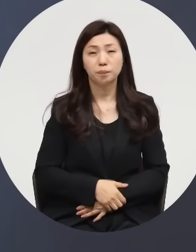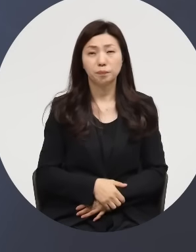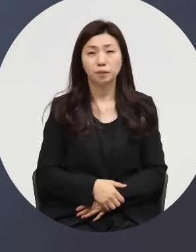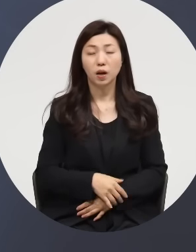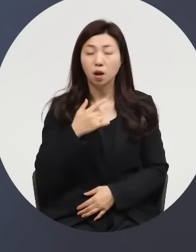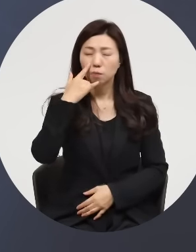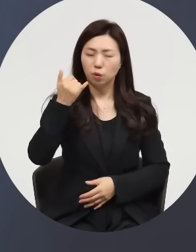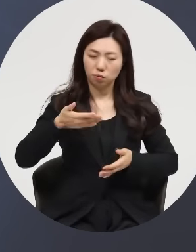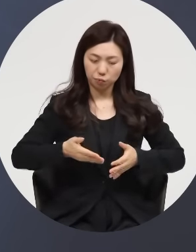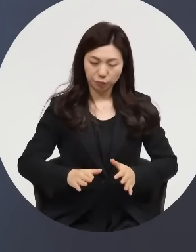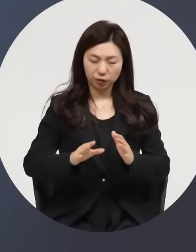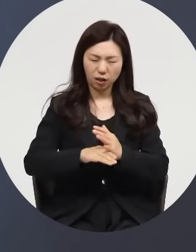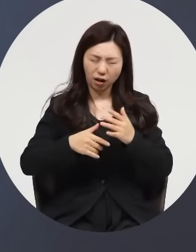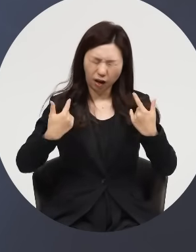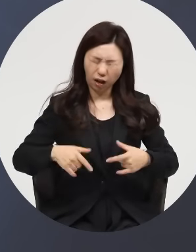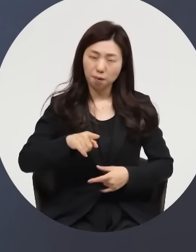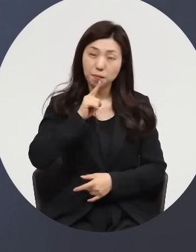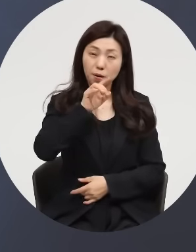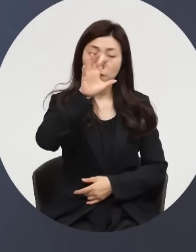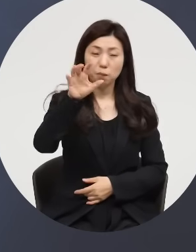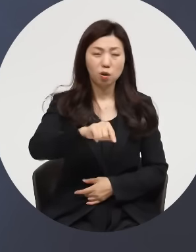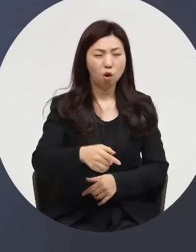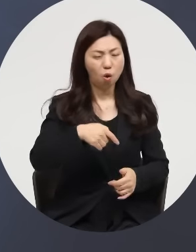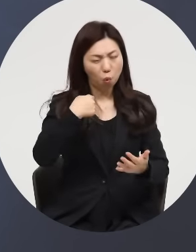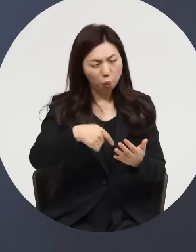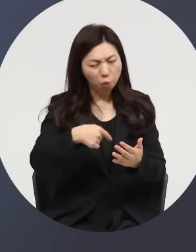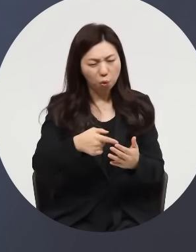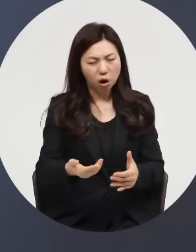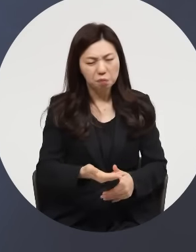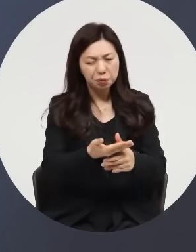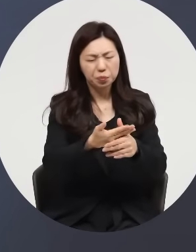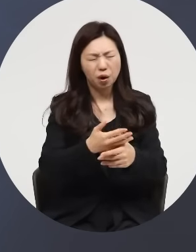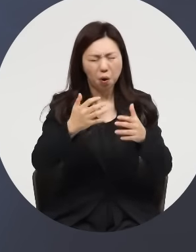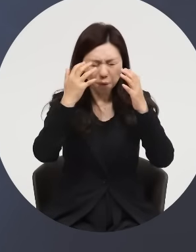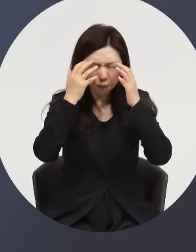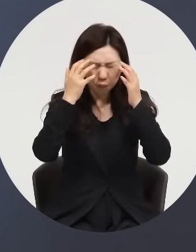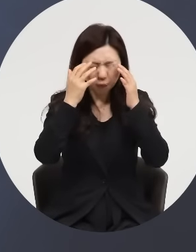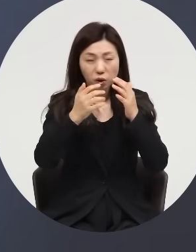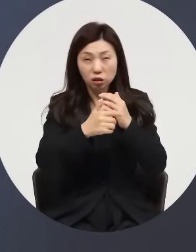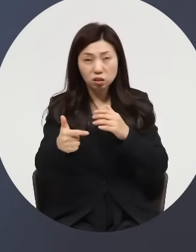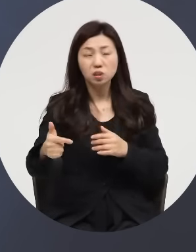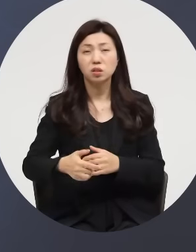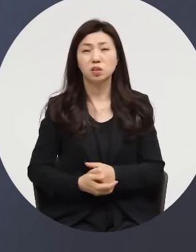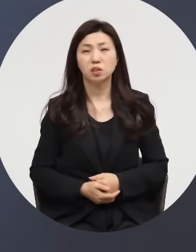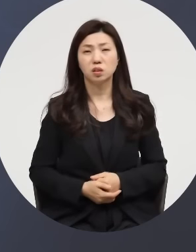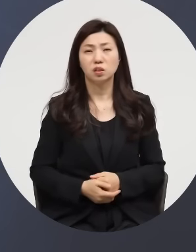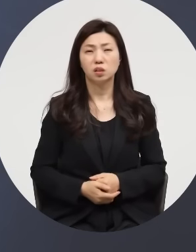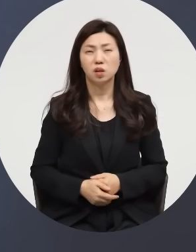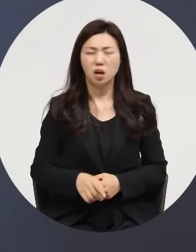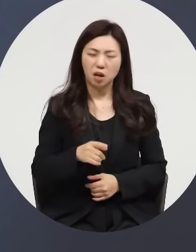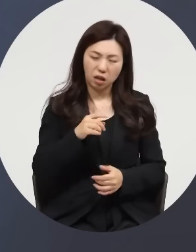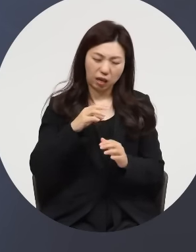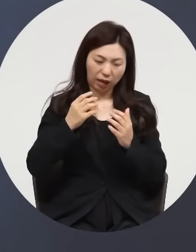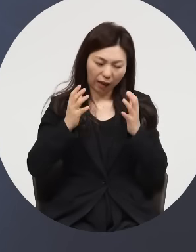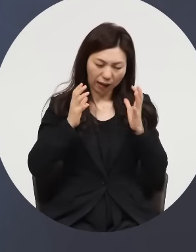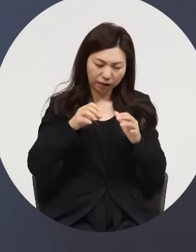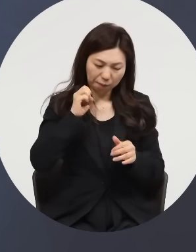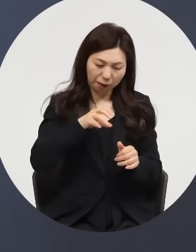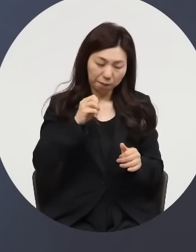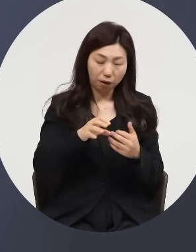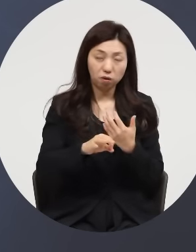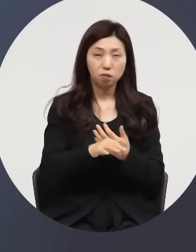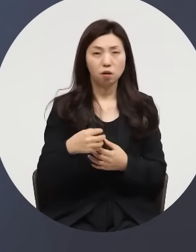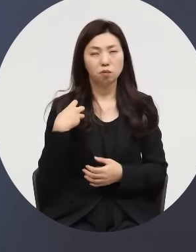부모들은 항상 애들 낳아놓고 내가 네 키운 데 얼마나 고생했냐 네 키운 데 얼마나 고생했냐 이런 얘기하는 게 아이들한테 큰 이렇게 부담이 되는